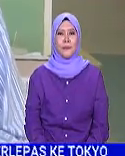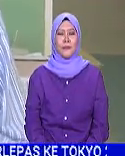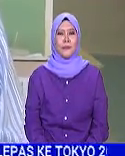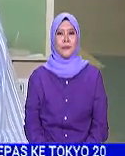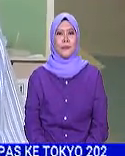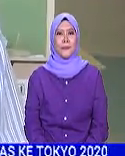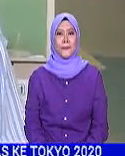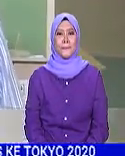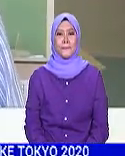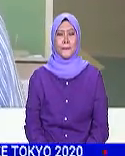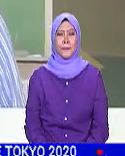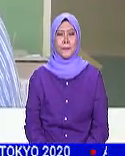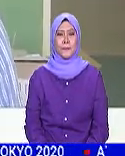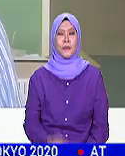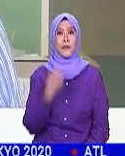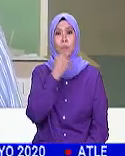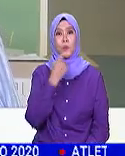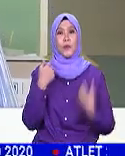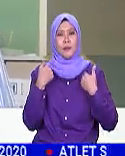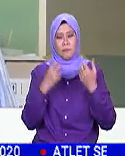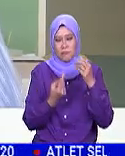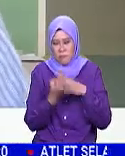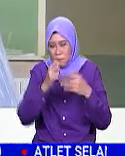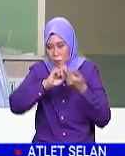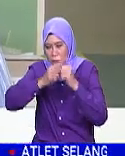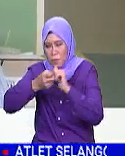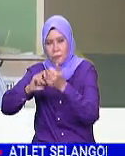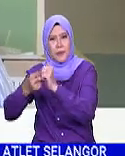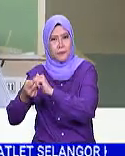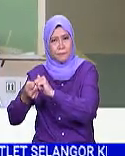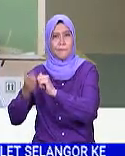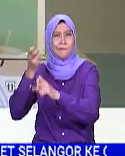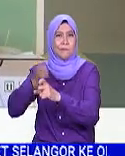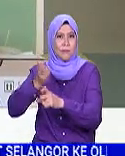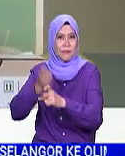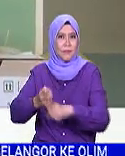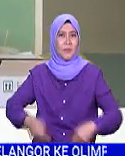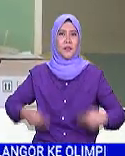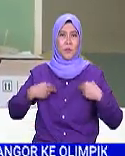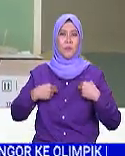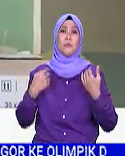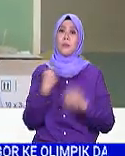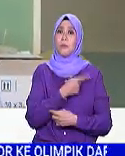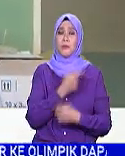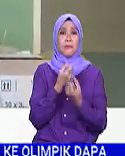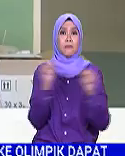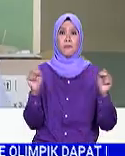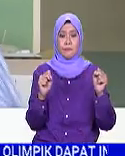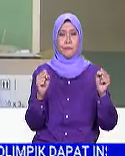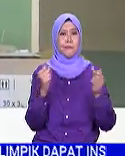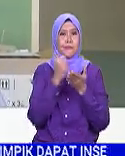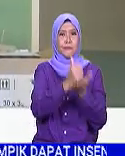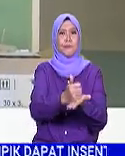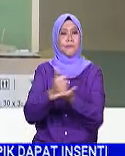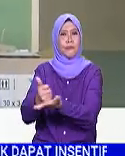setiap peyang menghadapi masalah kesulitan memang Kami menggunakan batuan-batuan kami yang ada ini